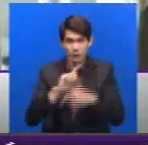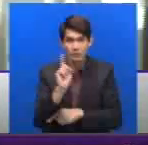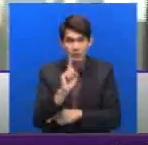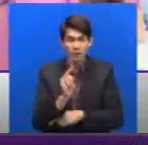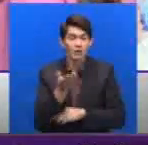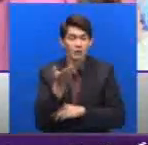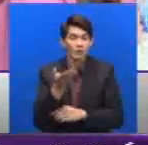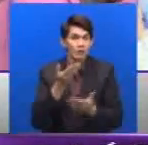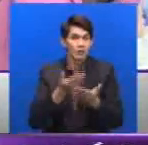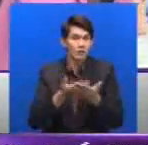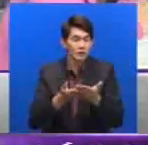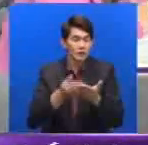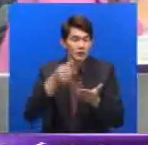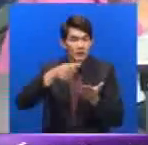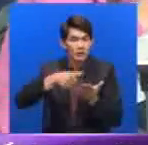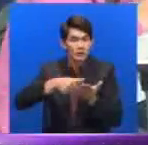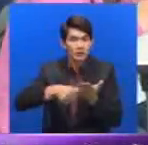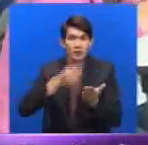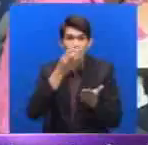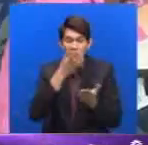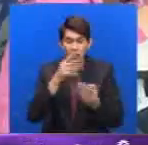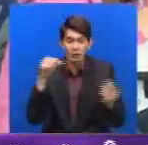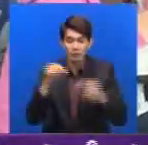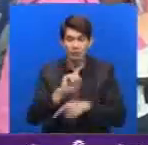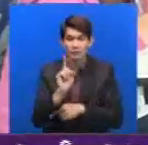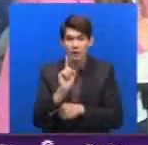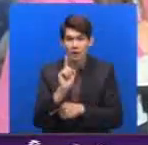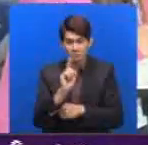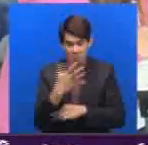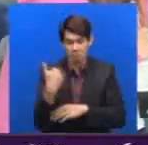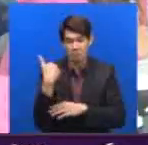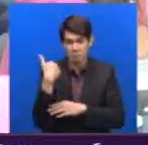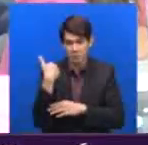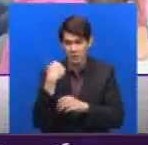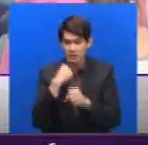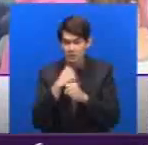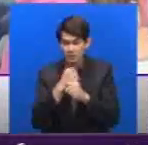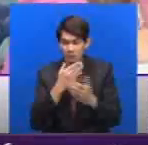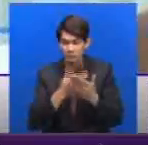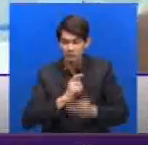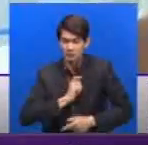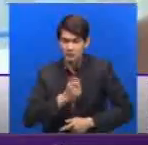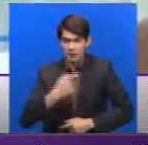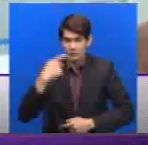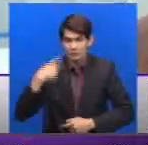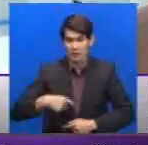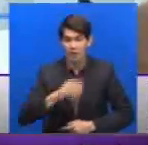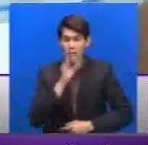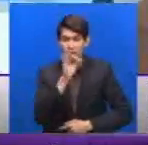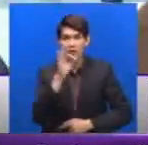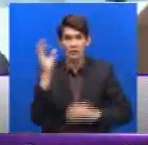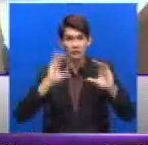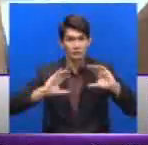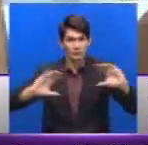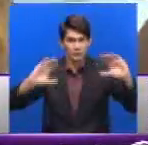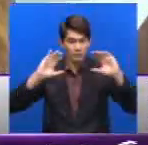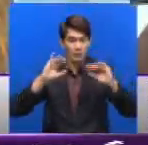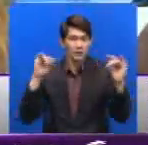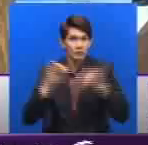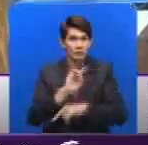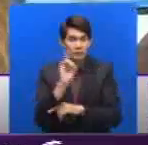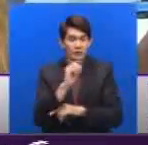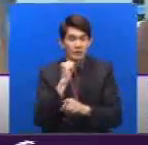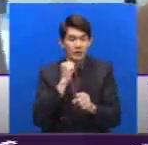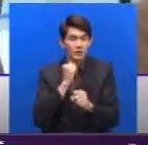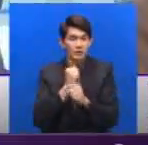ร้องเงินรับจำนำข้าวจากรัฐบาลและอีกส่วนนึงจะนำไปใช้ในการจ้างทนายความเพื่อฟ้องรร้องรัฐบาลในกรณี